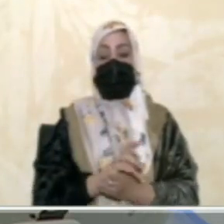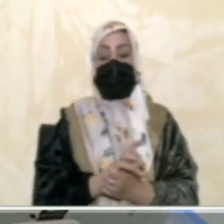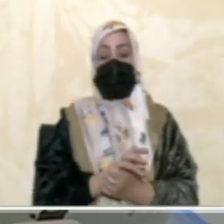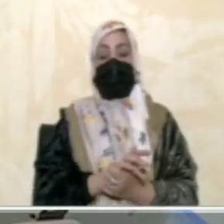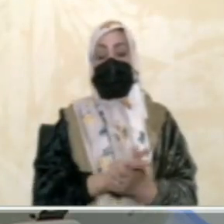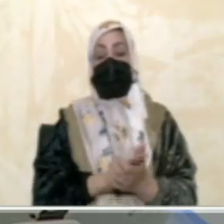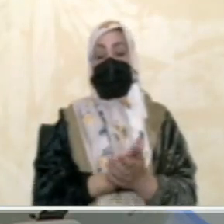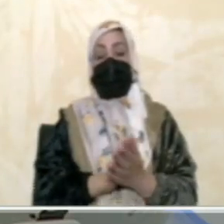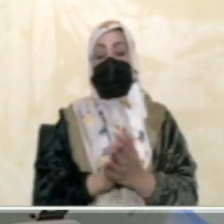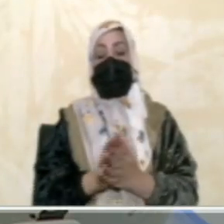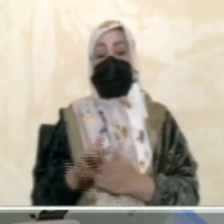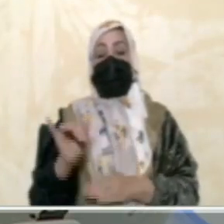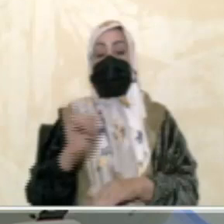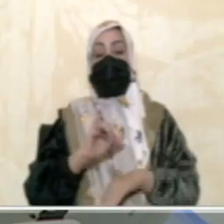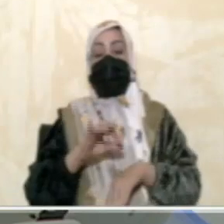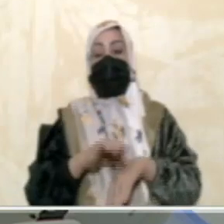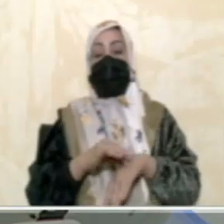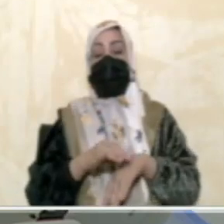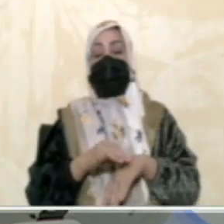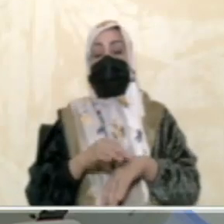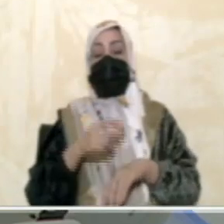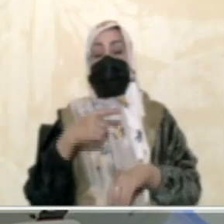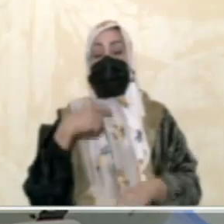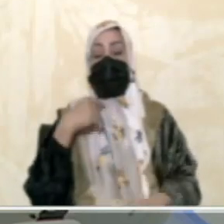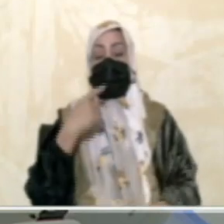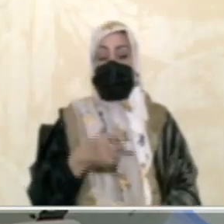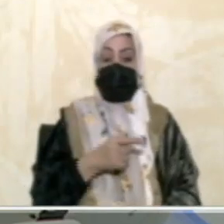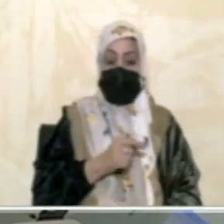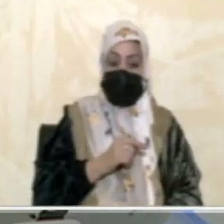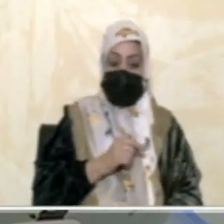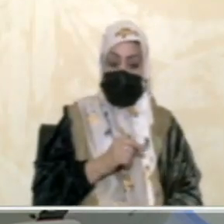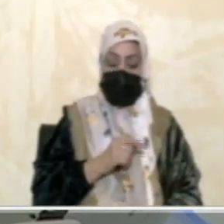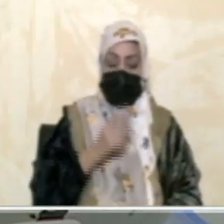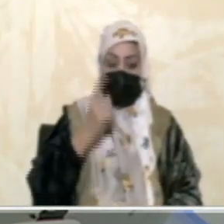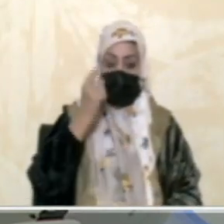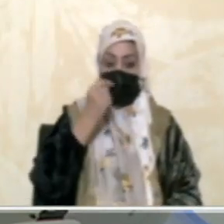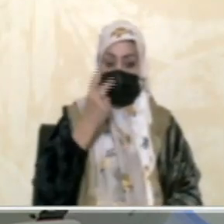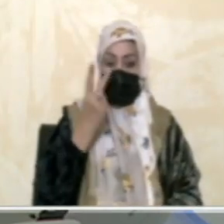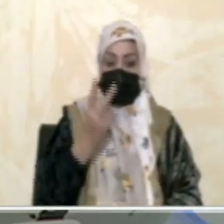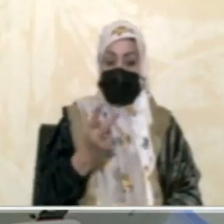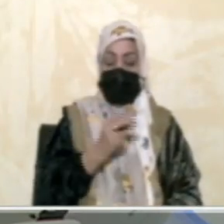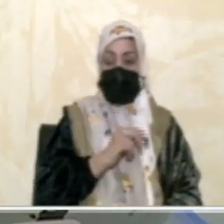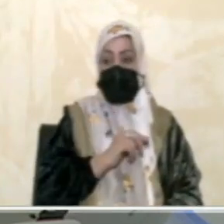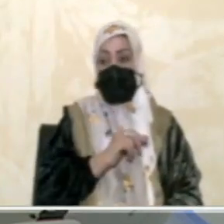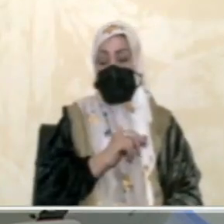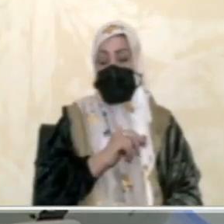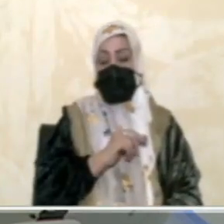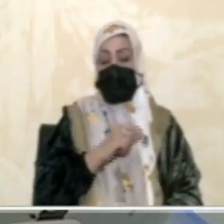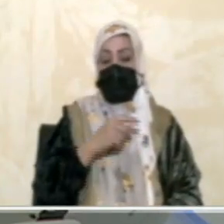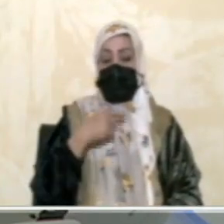هؤلاء لديه يعني قطره ياخذها مرتين في اليوم وامكنه ان يضعها قبل الفجر